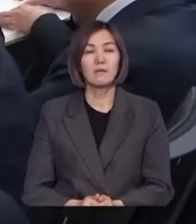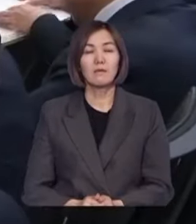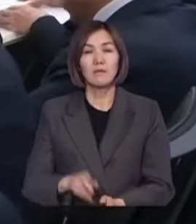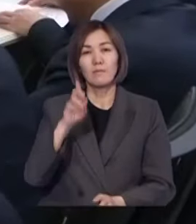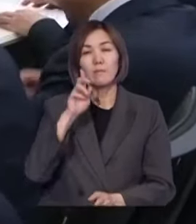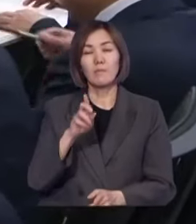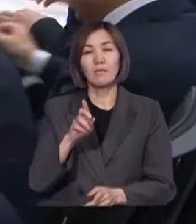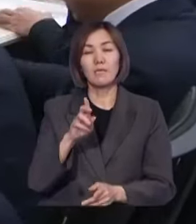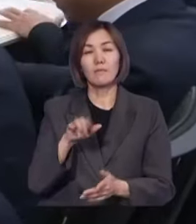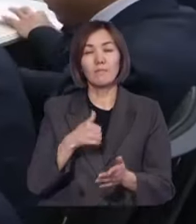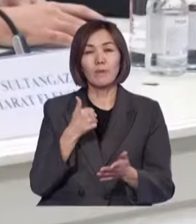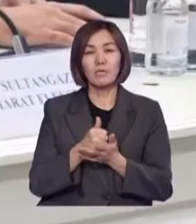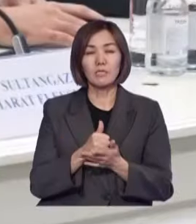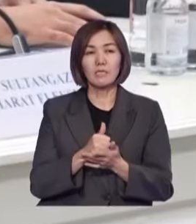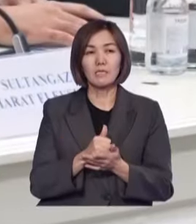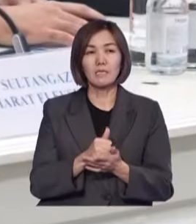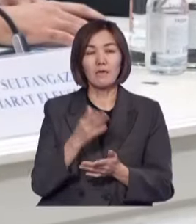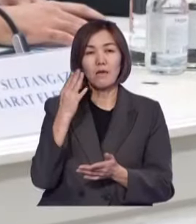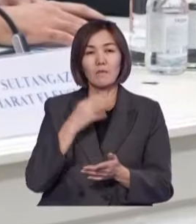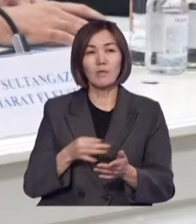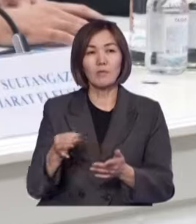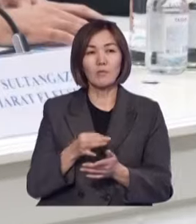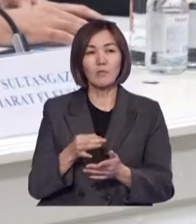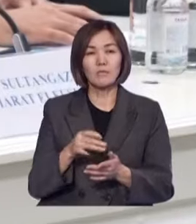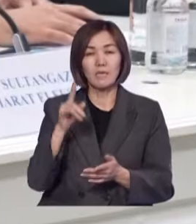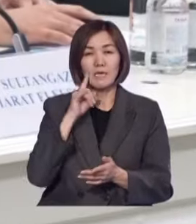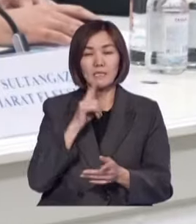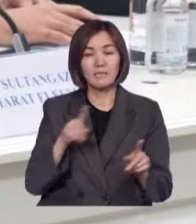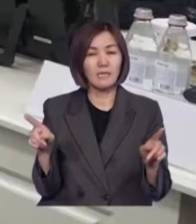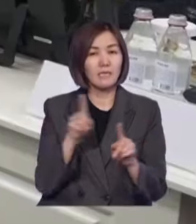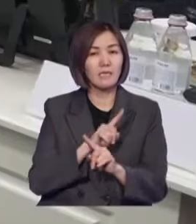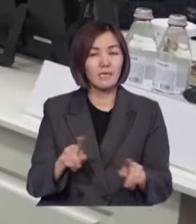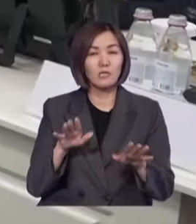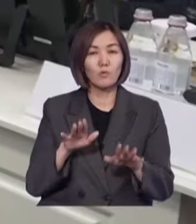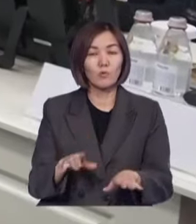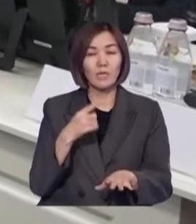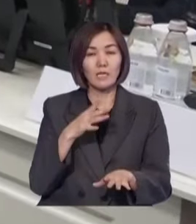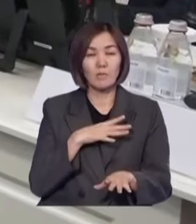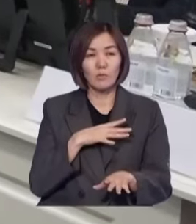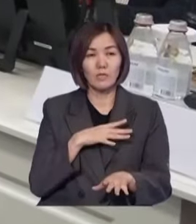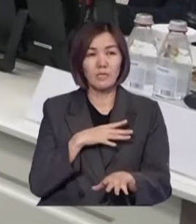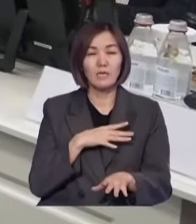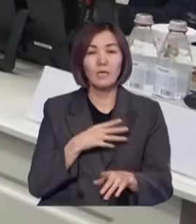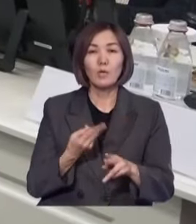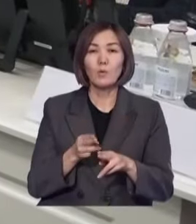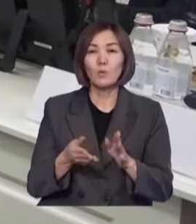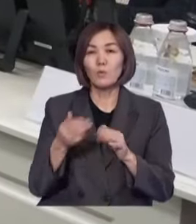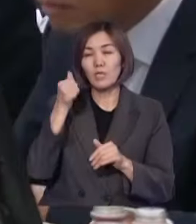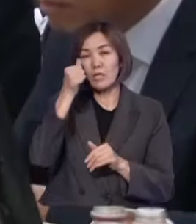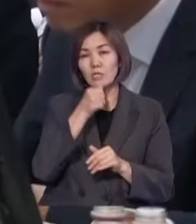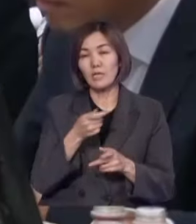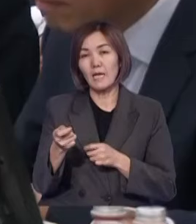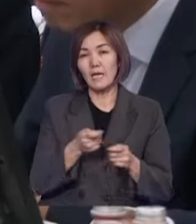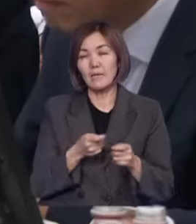Мемлекет басшысы Қасым-Жомарт Тоқаев Алматы облысы еліміз үшін айрықша орны бар аймақ екенін атап өткен болатын. Өткен жылы облыс